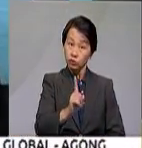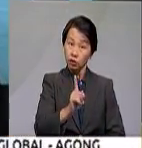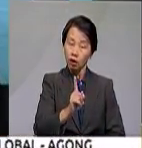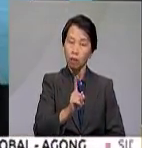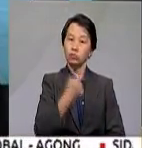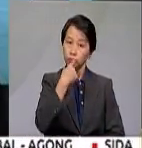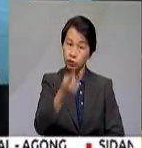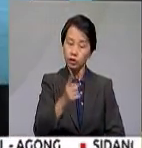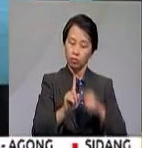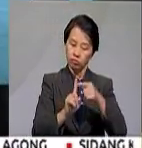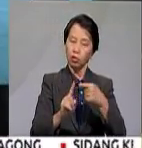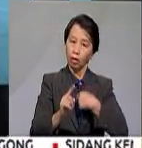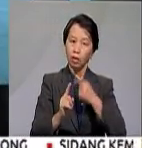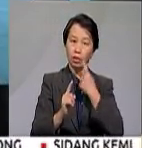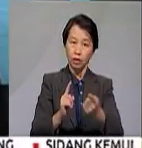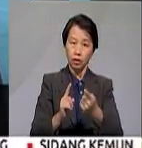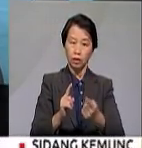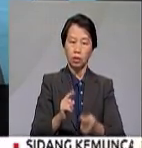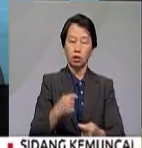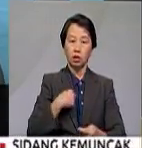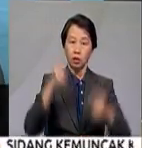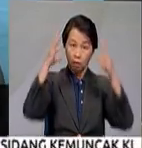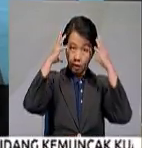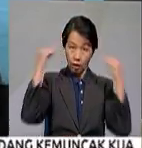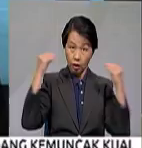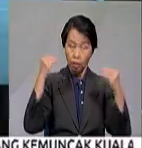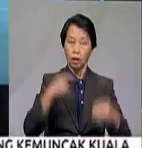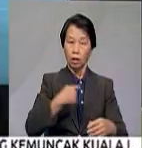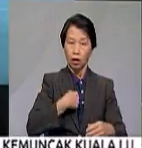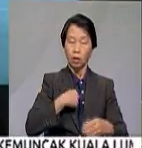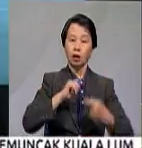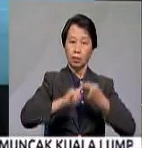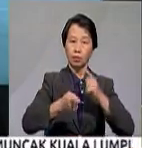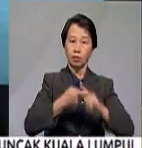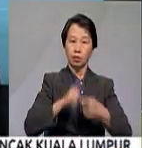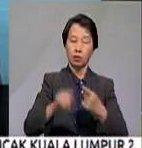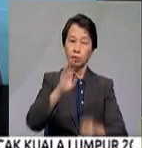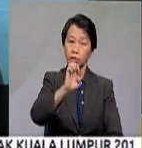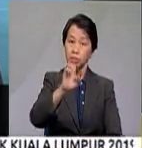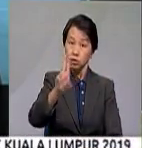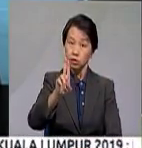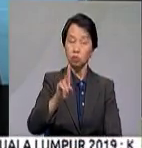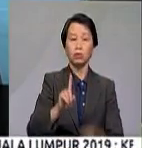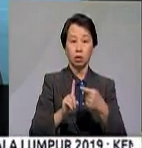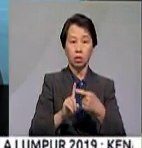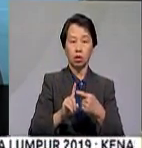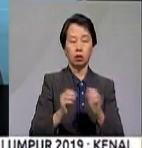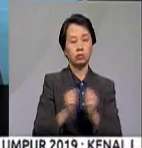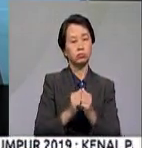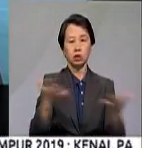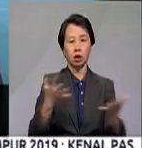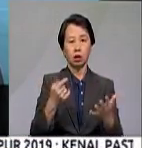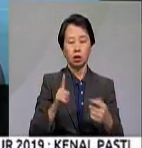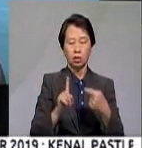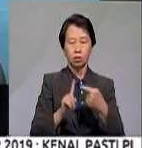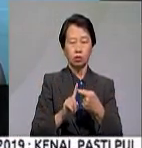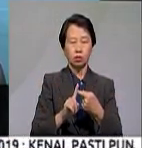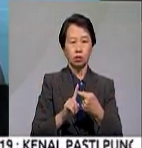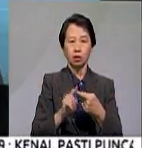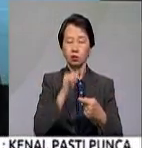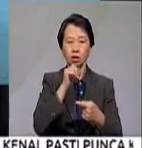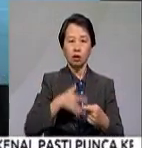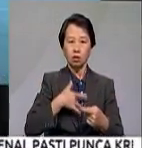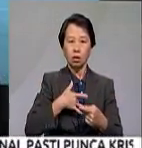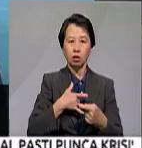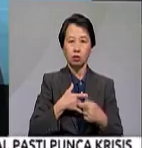seorang Dutch, yeah? Dia juga seorang member of the EU tanpa dia